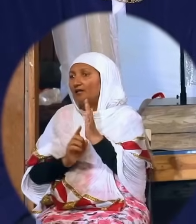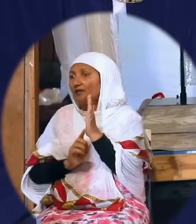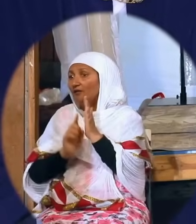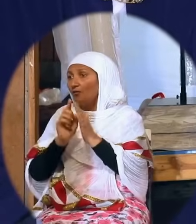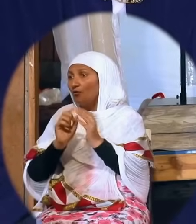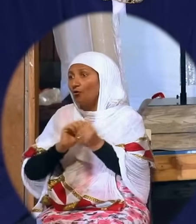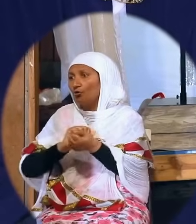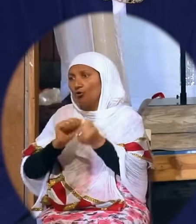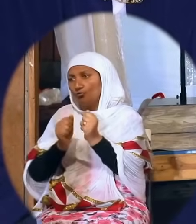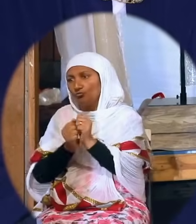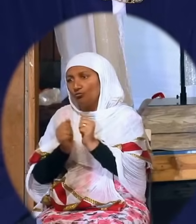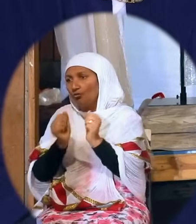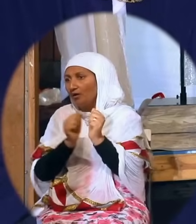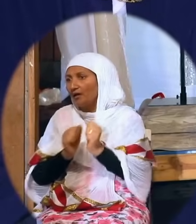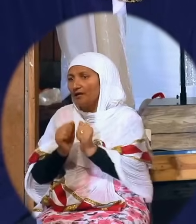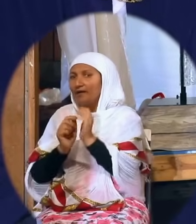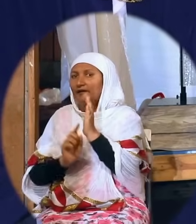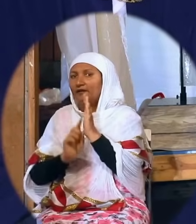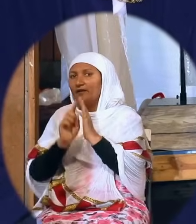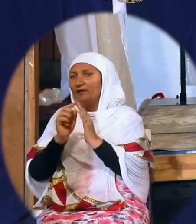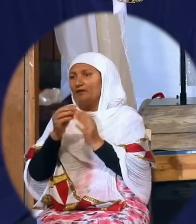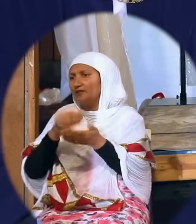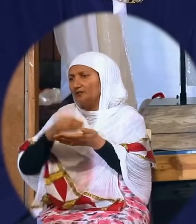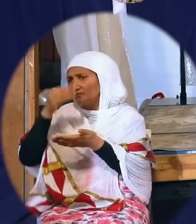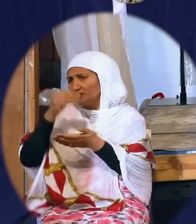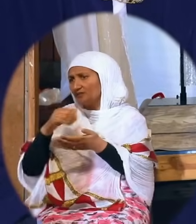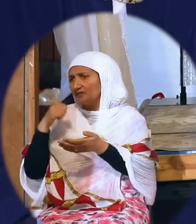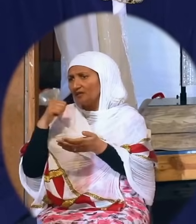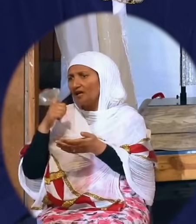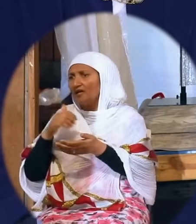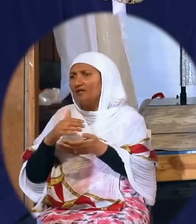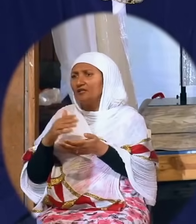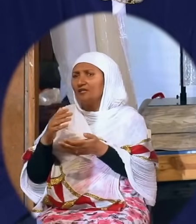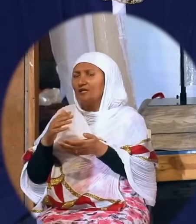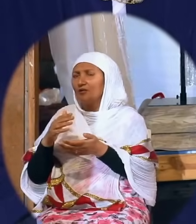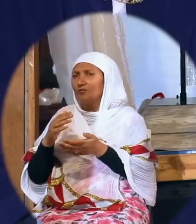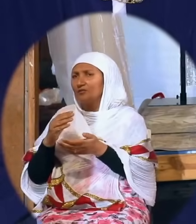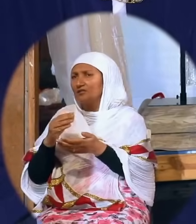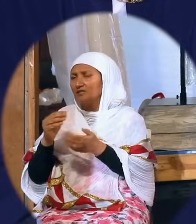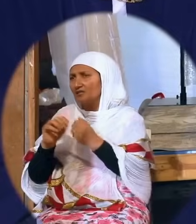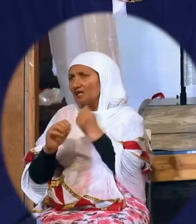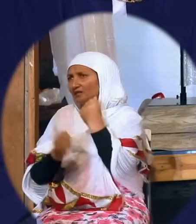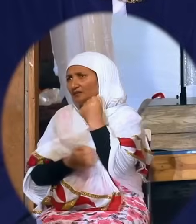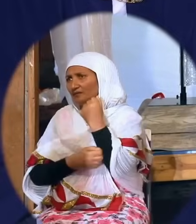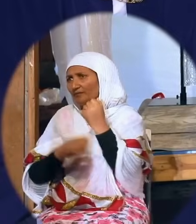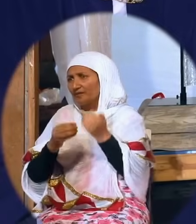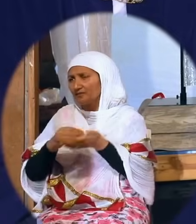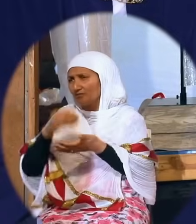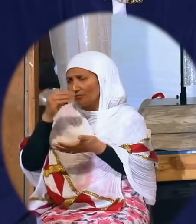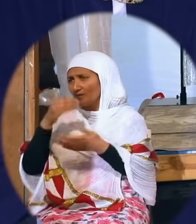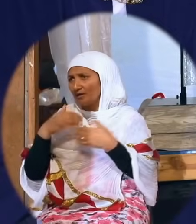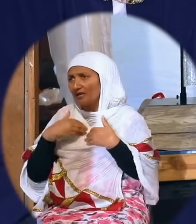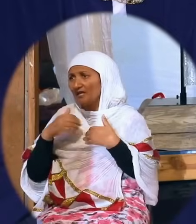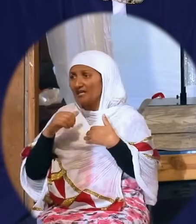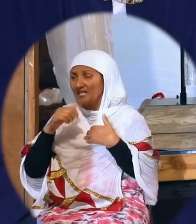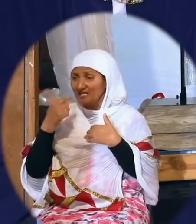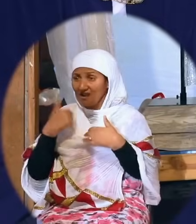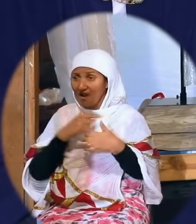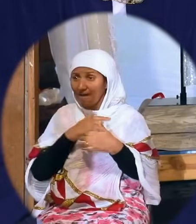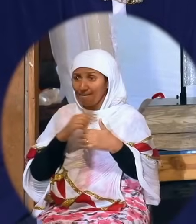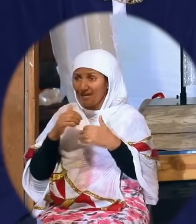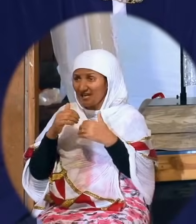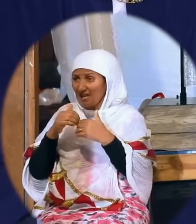አብሮ ያድጋል። የትምህርትና የሌላውም ስርዓት ያሳወቀው ያስለመደው የሚመጣ ነገር አለ። እኛ ግን በሌላ ሁኔታ ውስጥ